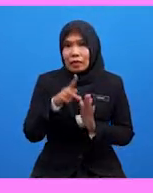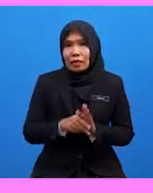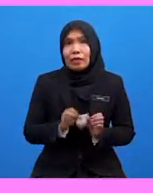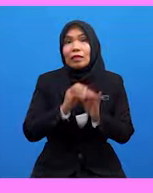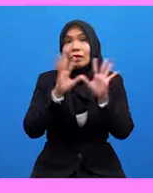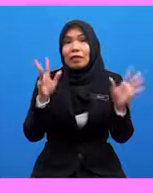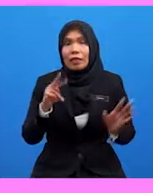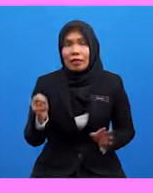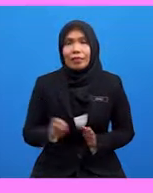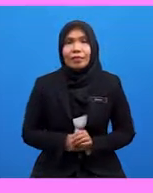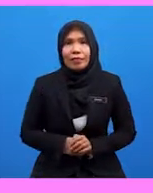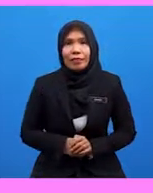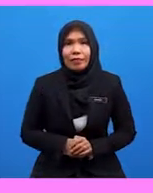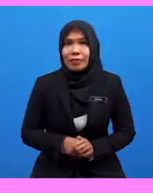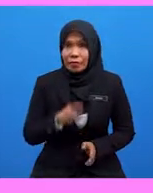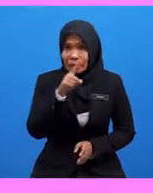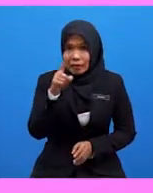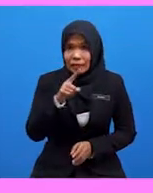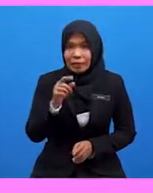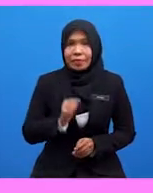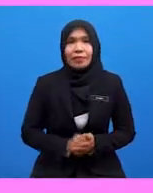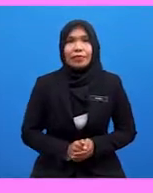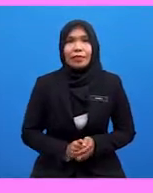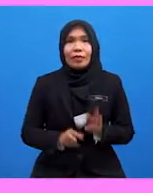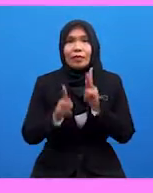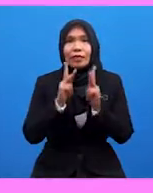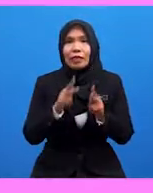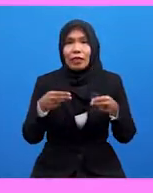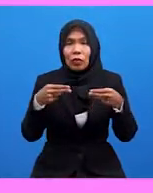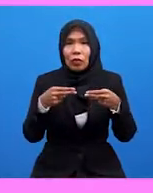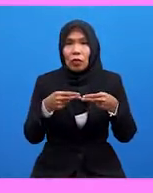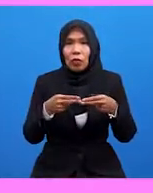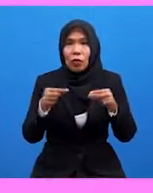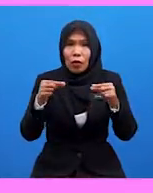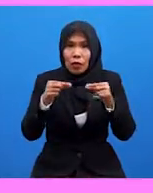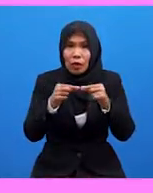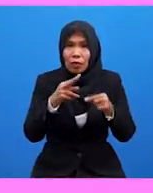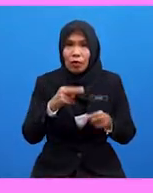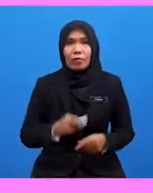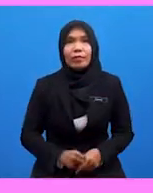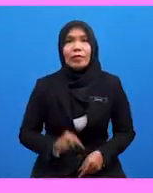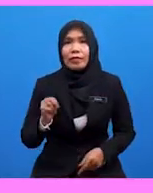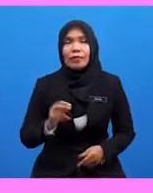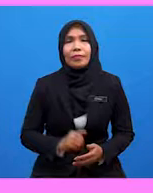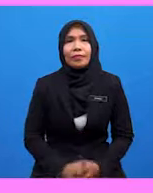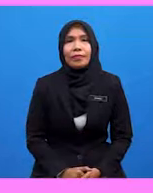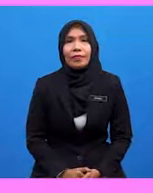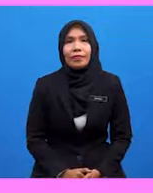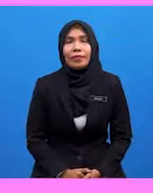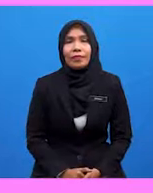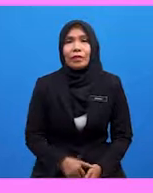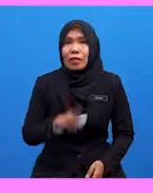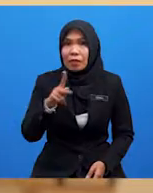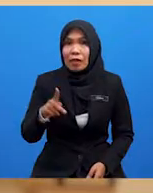markah. Jawapan untuk Z pula ialah kata hubung gabungan. Pelajar dapat satu markah